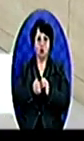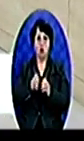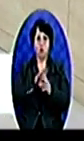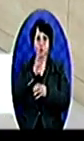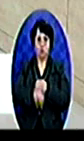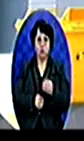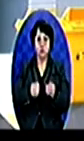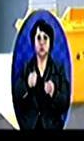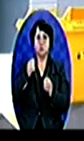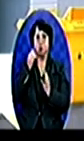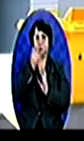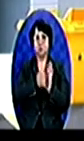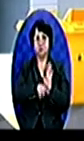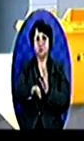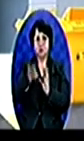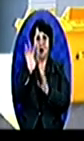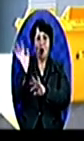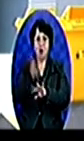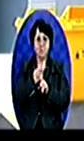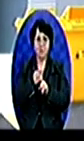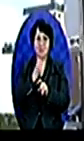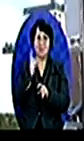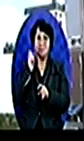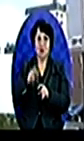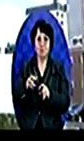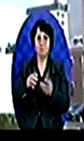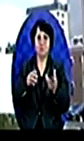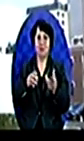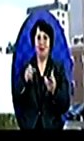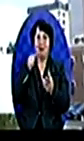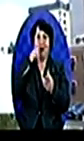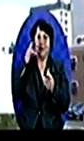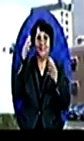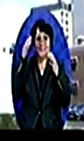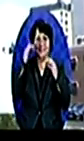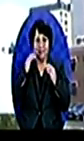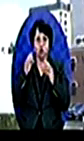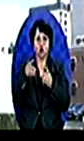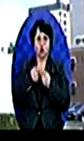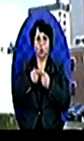улсын өдөр дэмжийн дагуу хамгаалтын систем мэдрэгч агаарын даралт тохируулагч суурилуулжээ.